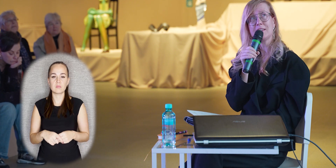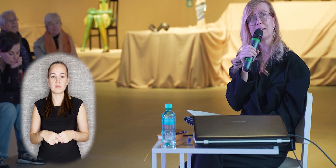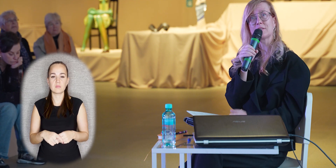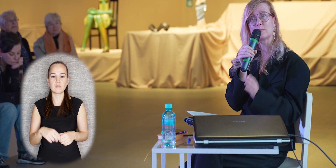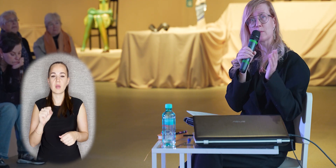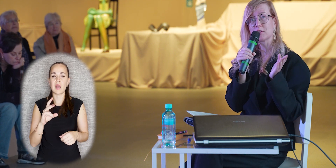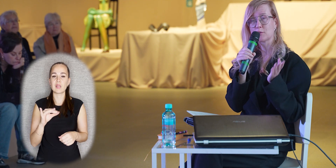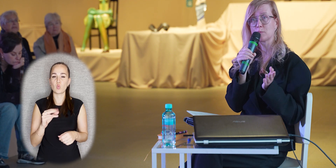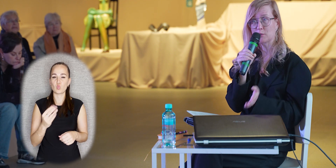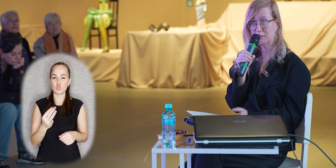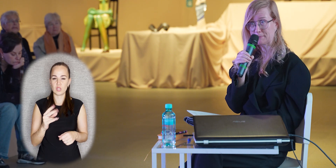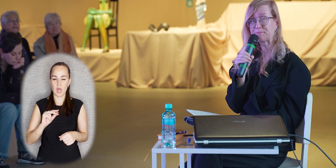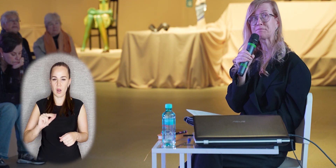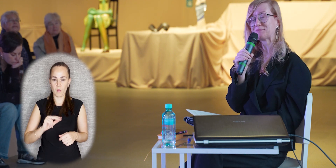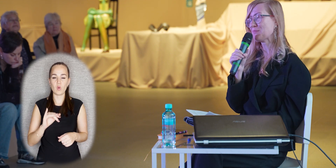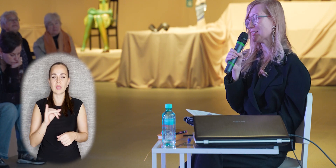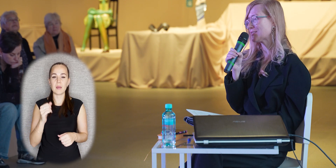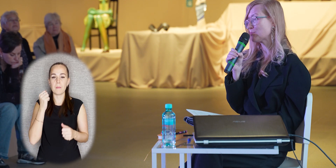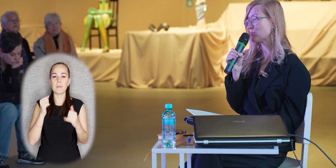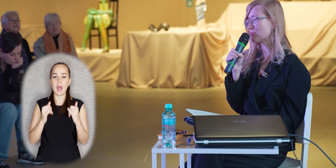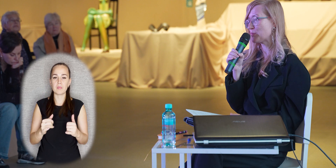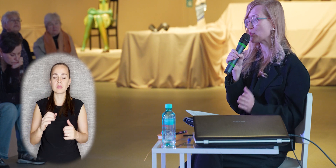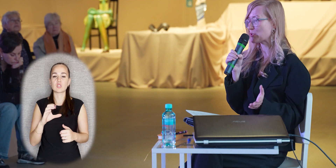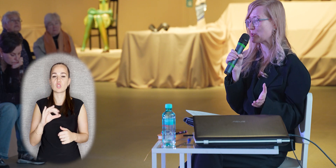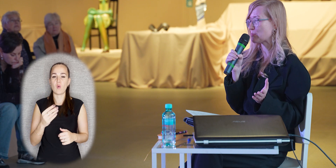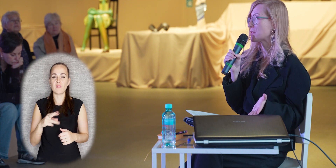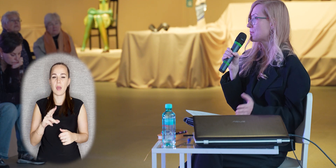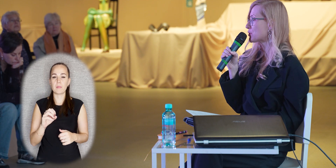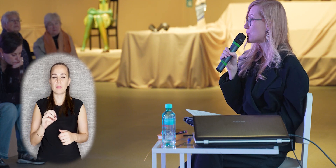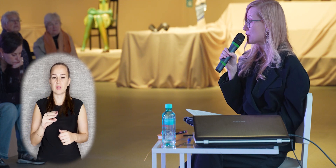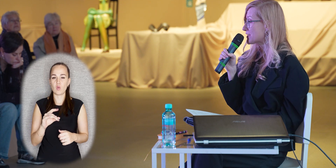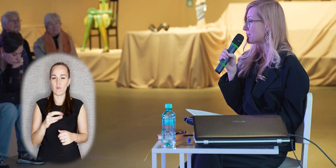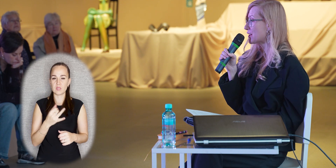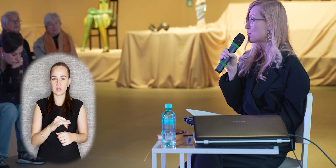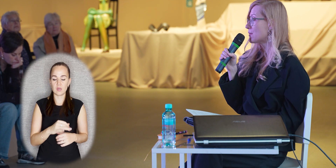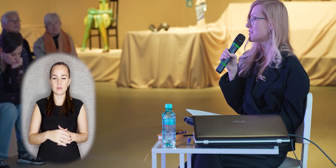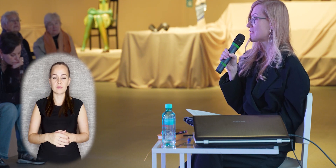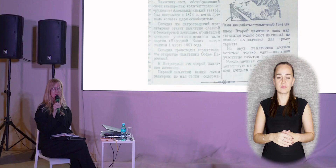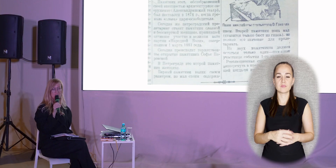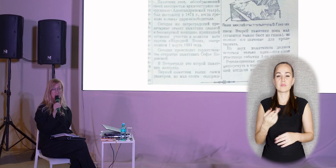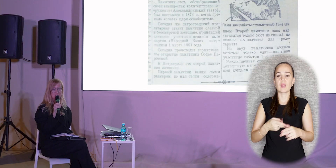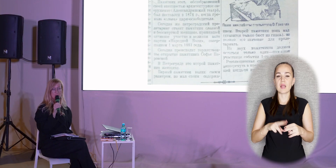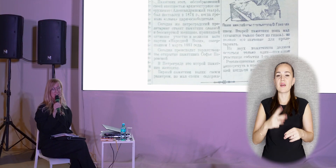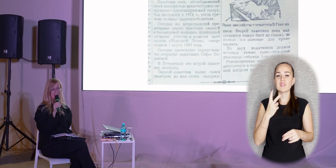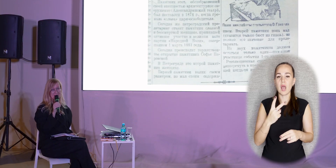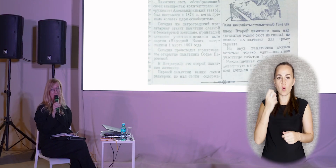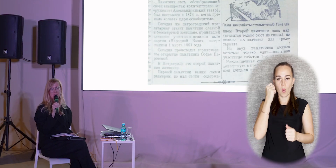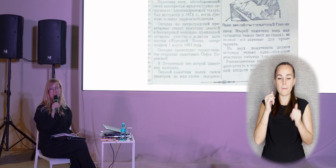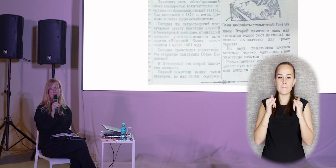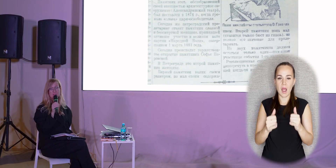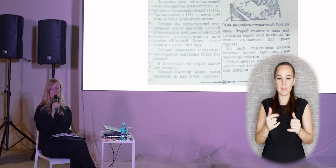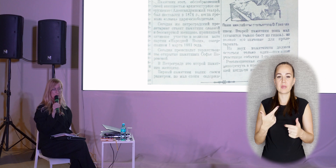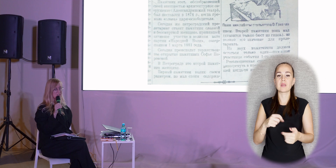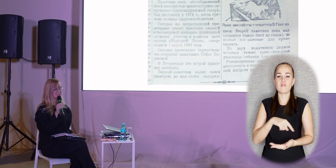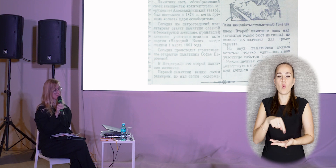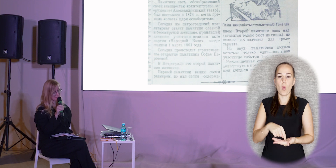И памятник Софьи Перовской. Пишут, что памятник Софьи Перовской, второй памятник женщине в Петрограде. На самом деле